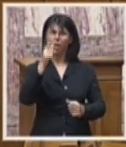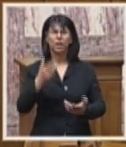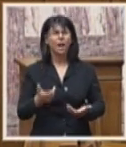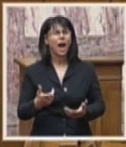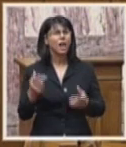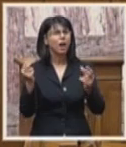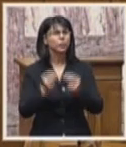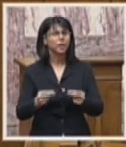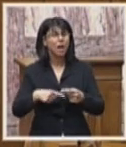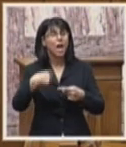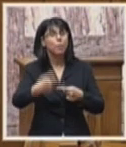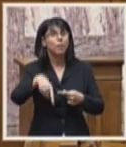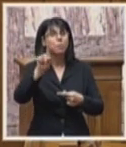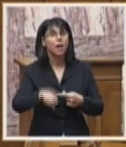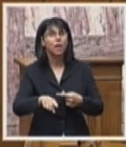Ξέρετε ποια θα ήταν η επόμενη μέρα όμως?